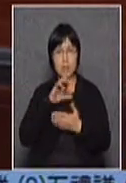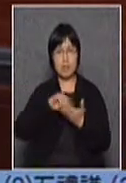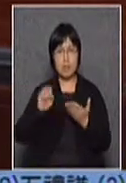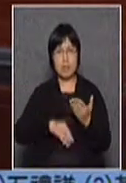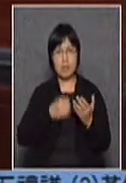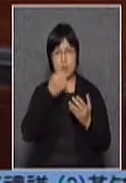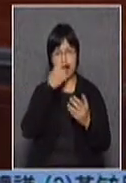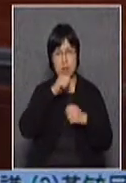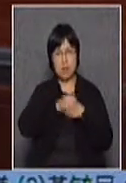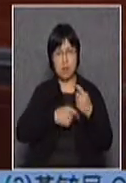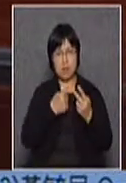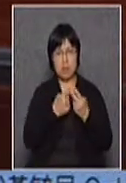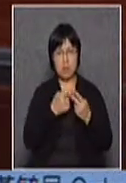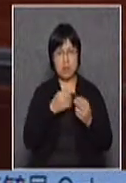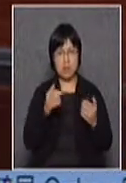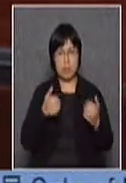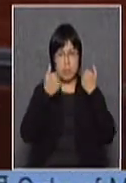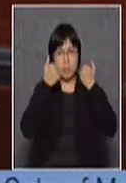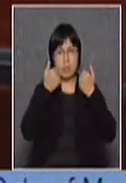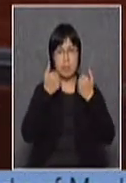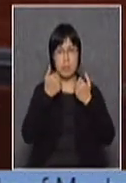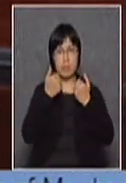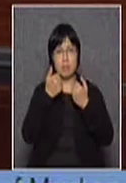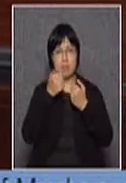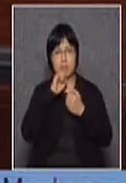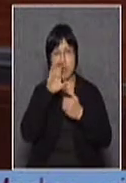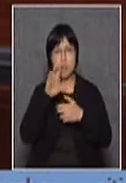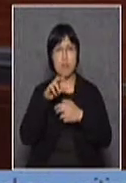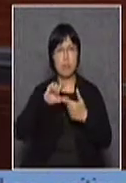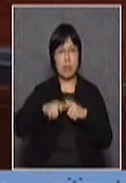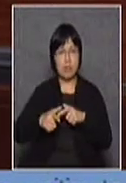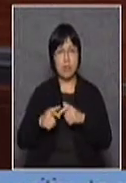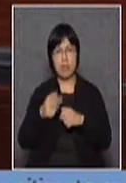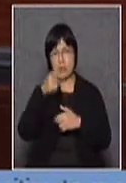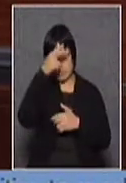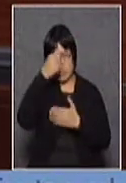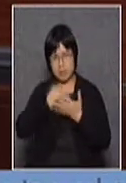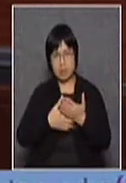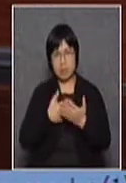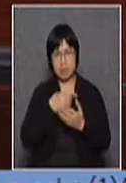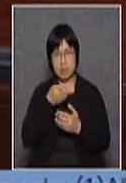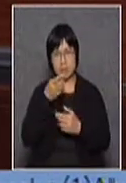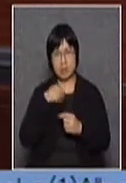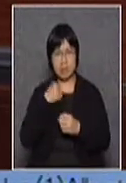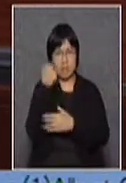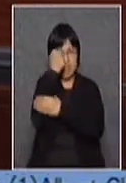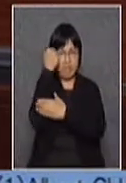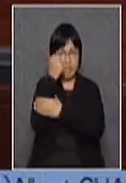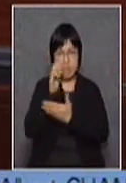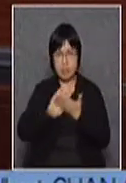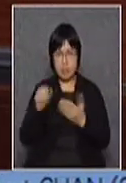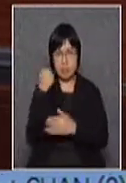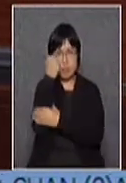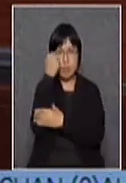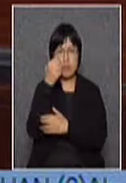港勞工利益嘅一個嘅講法、做法同埋政策，所以必定要旗幟鮮明反對。我哋一